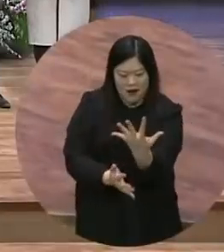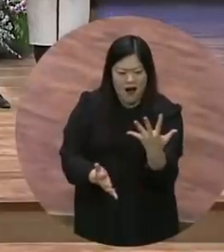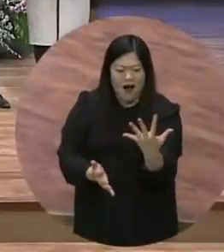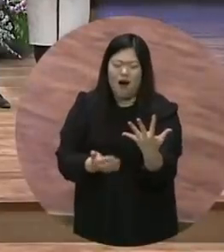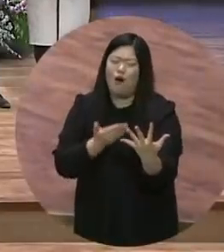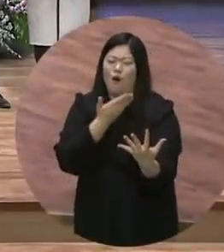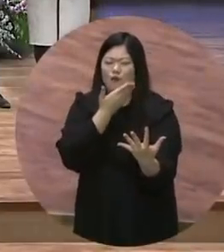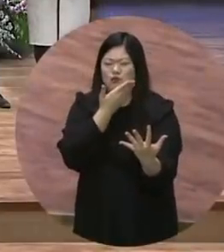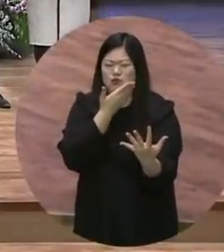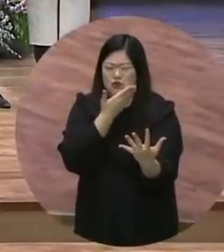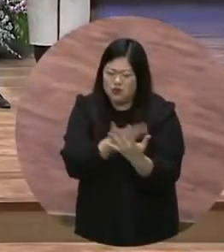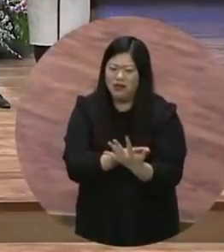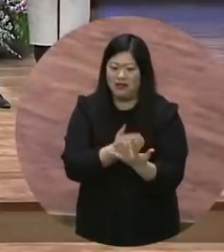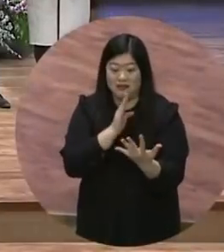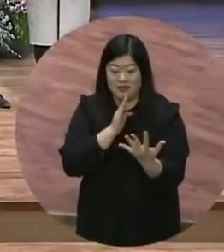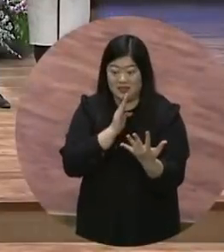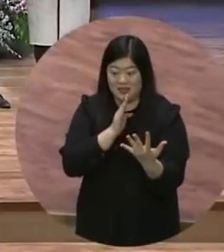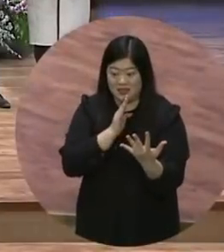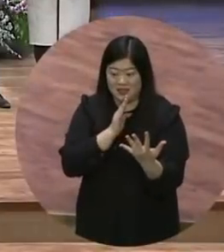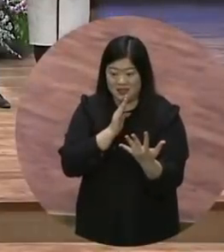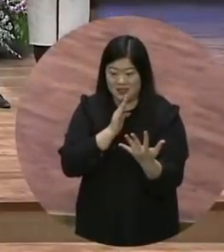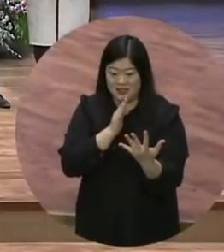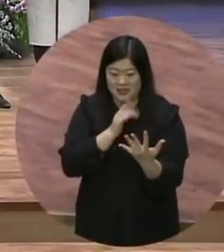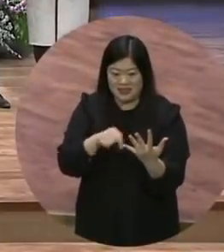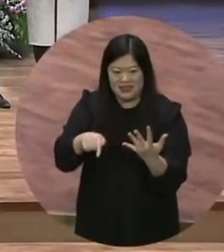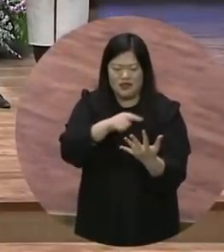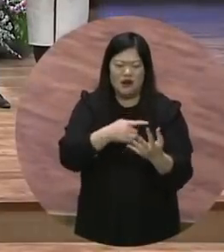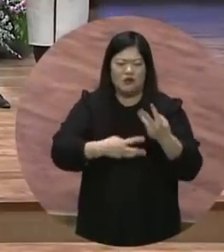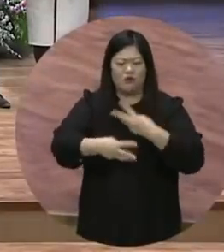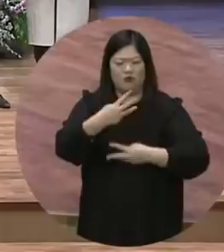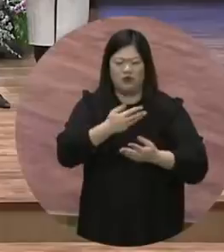얼마나 귀중합니까? 이 시대적인 이